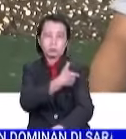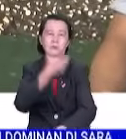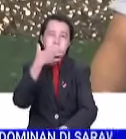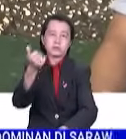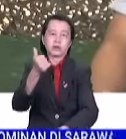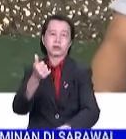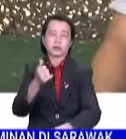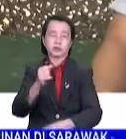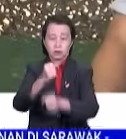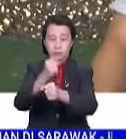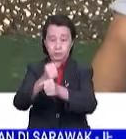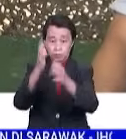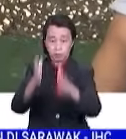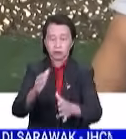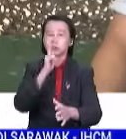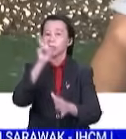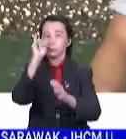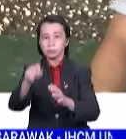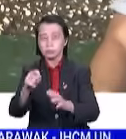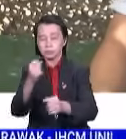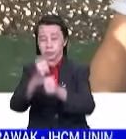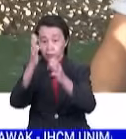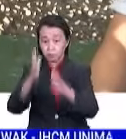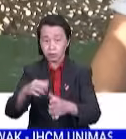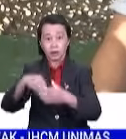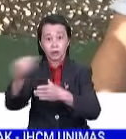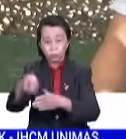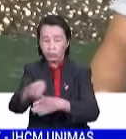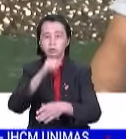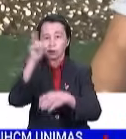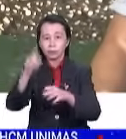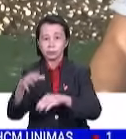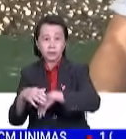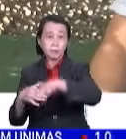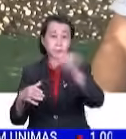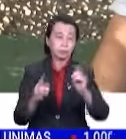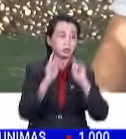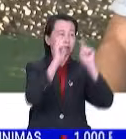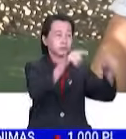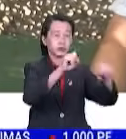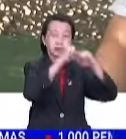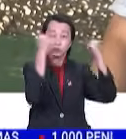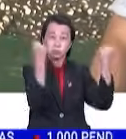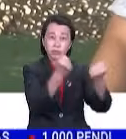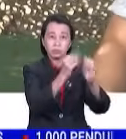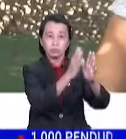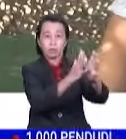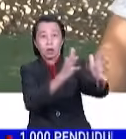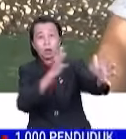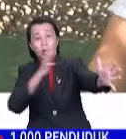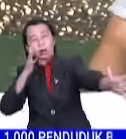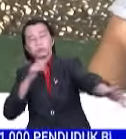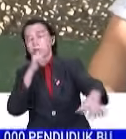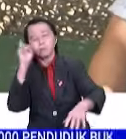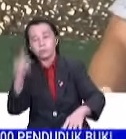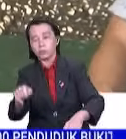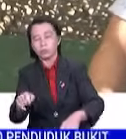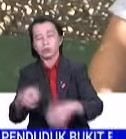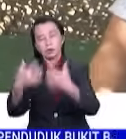jadi pekerja seni tak payah nak keluar enggak begitu dekat stadium kemana-mana ya